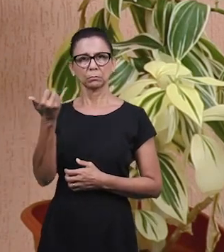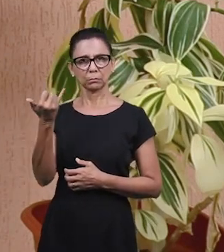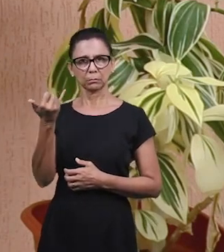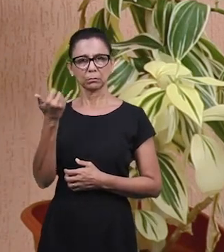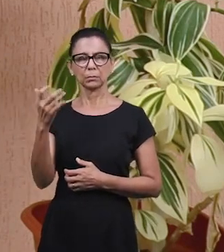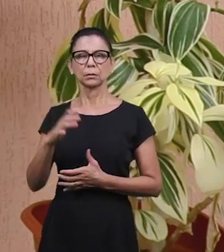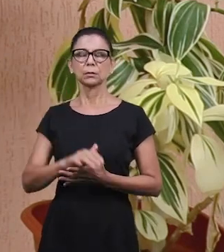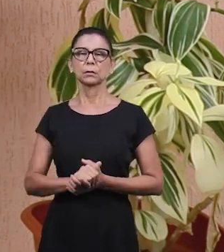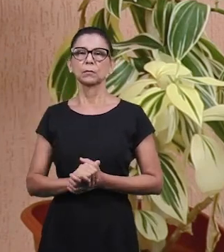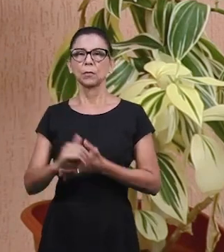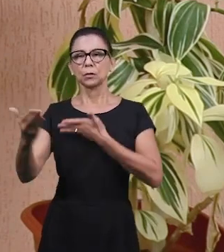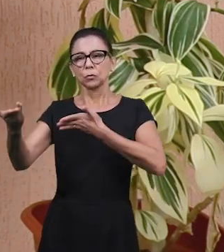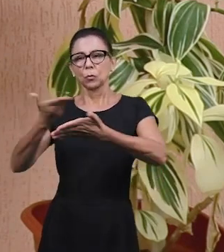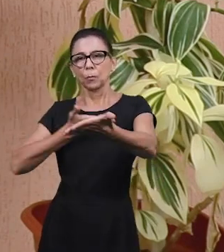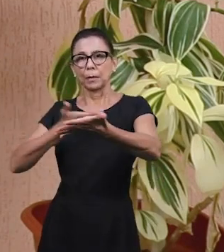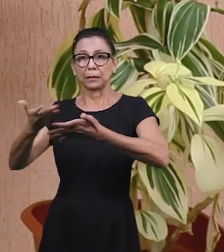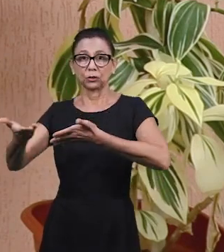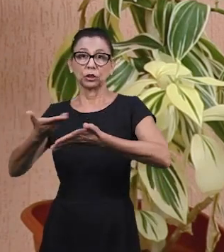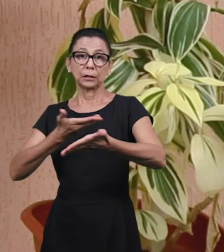accessibilité,